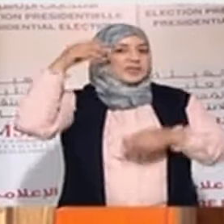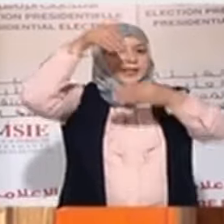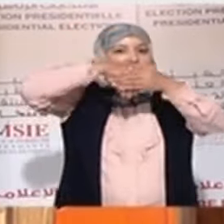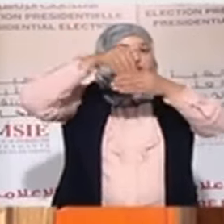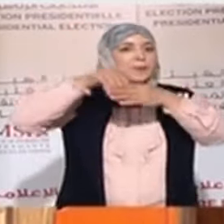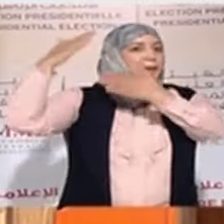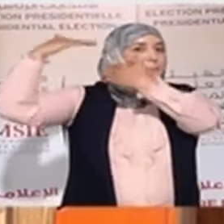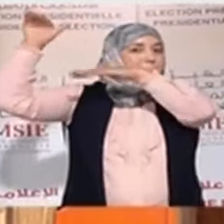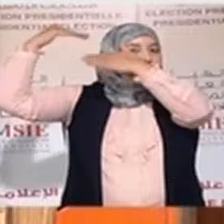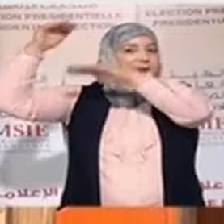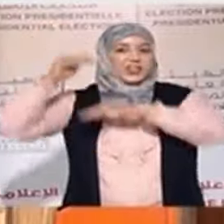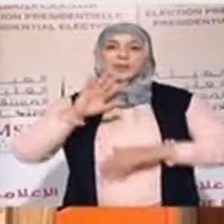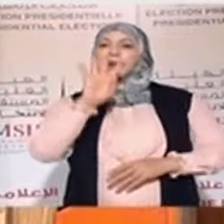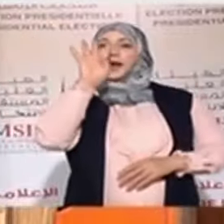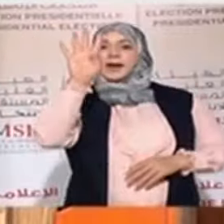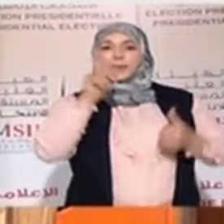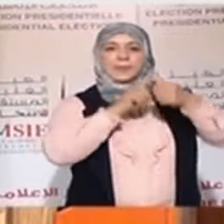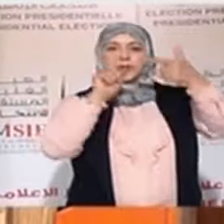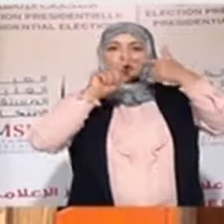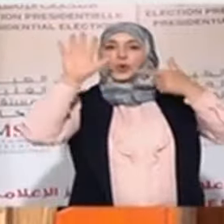بالخارج أيام